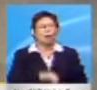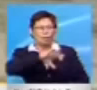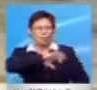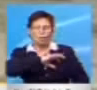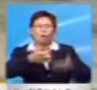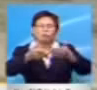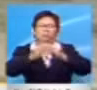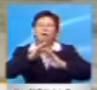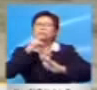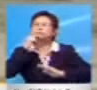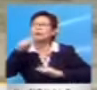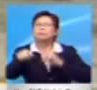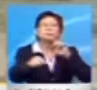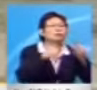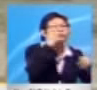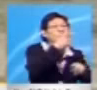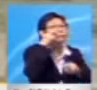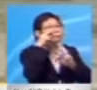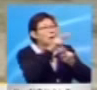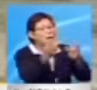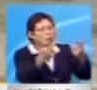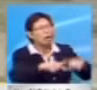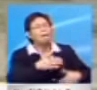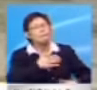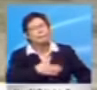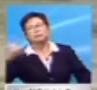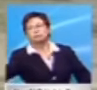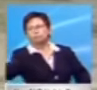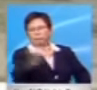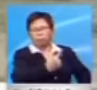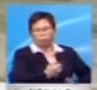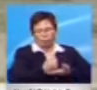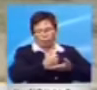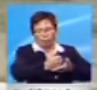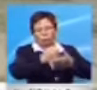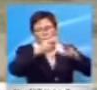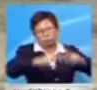polis meminta orang ramai menyaksikan kejadian tampil membantu